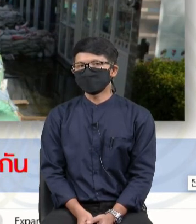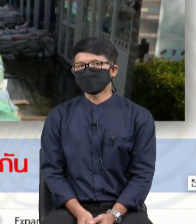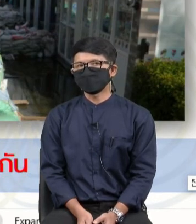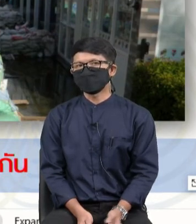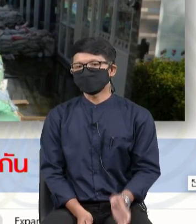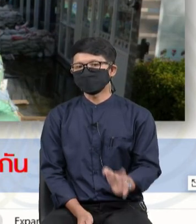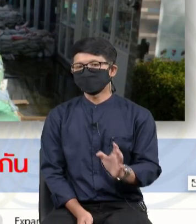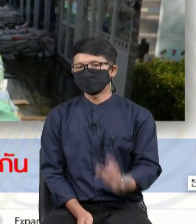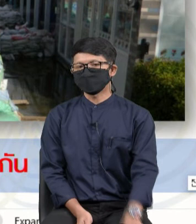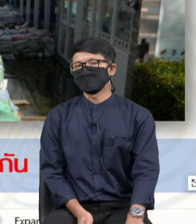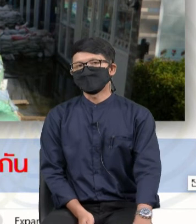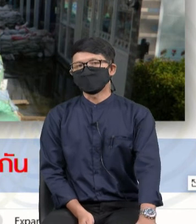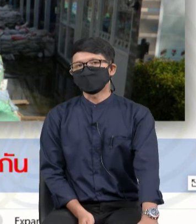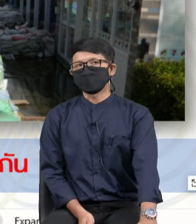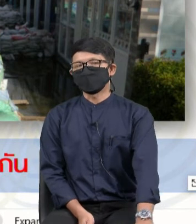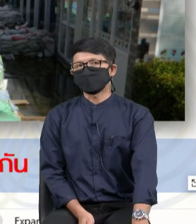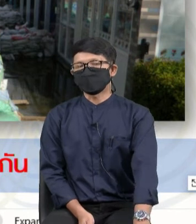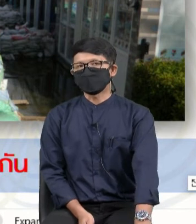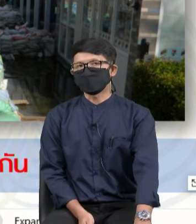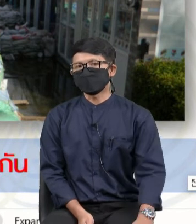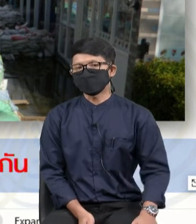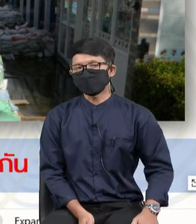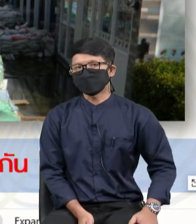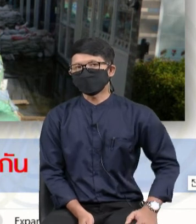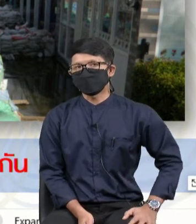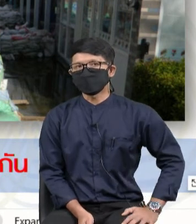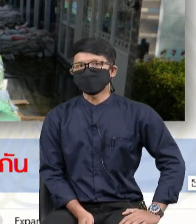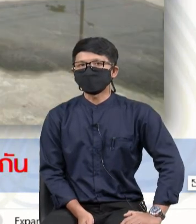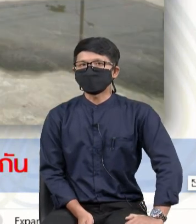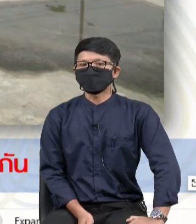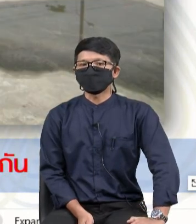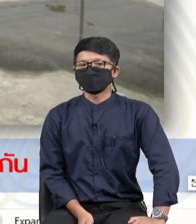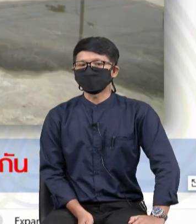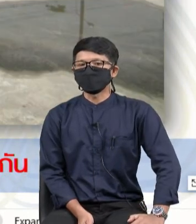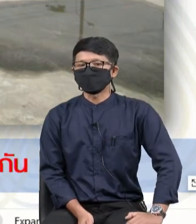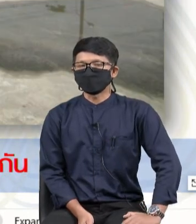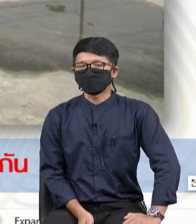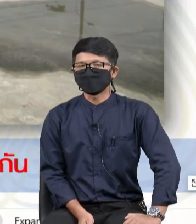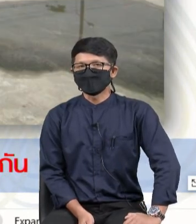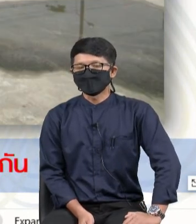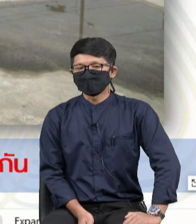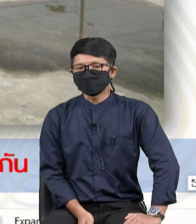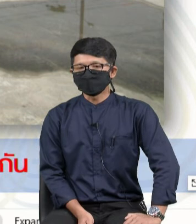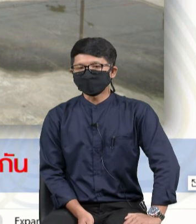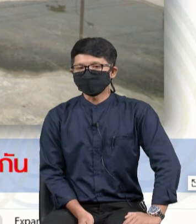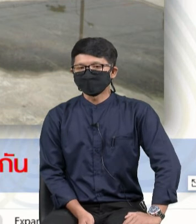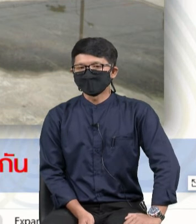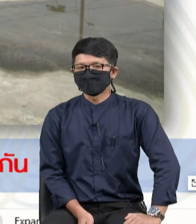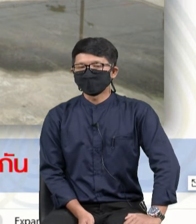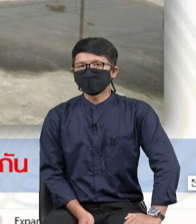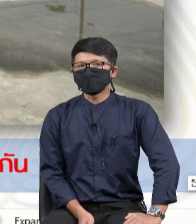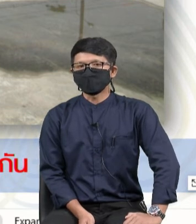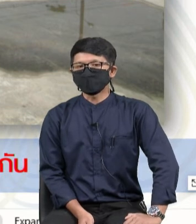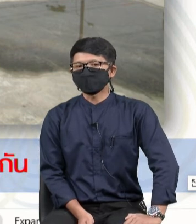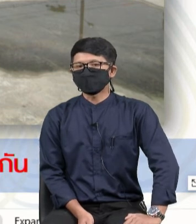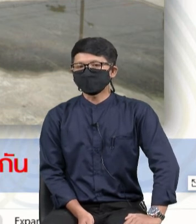ก็จะเป็นภาพที่เกิดเหตุแล้วก็แนวทางก็ตั้งแนวคอนกรีตเบรเออร์ตลอดแนวทั้งหมดนะครับอีกจุดนึงก็บ